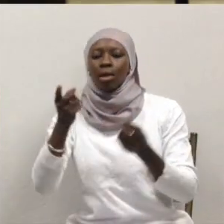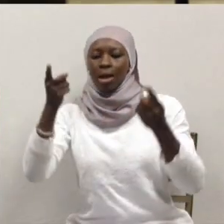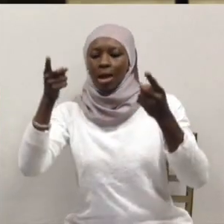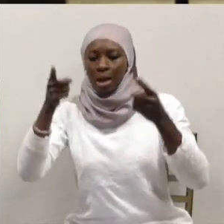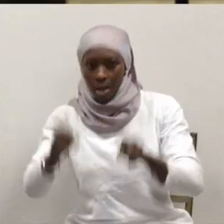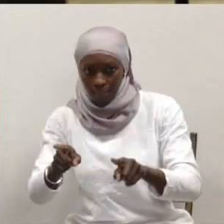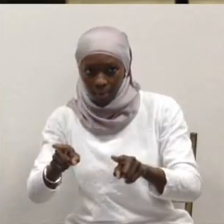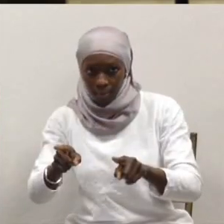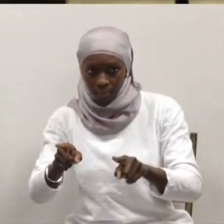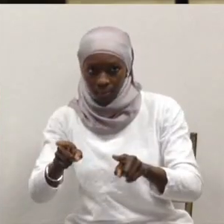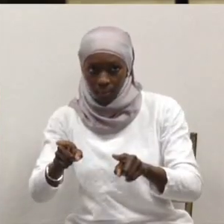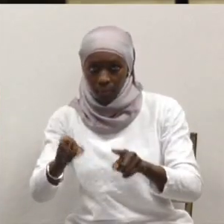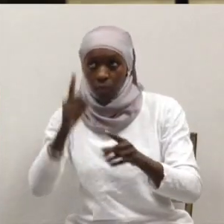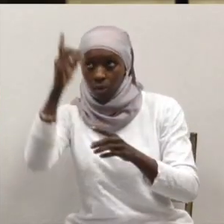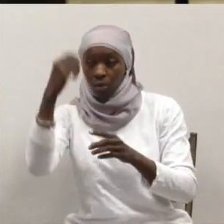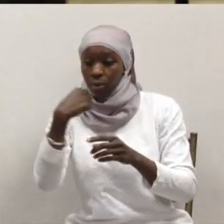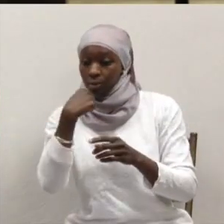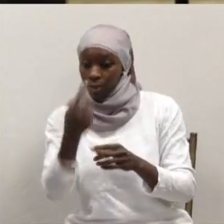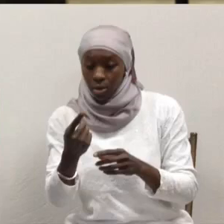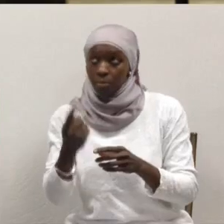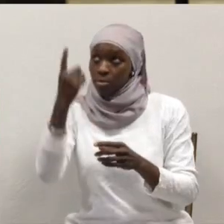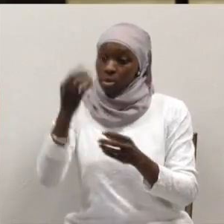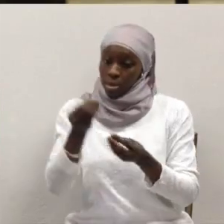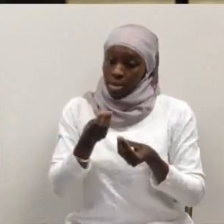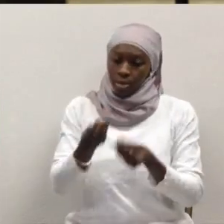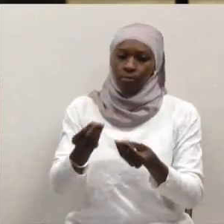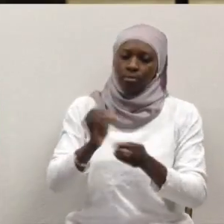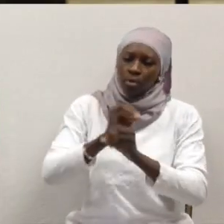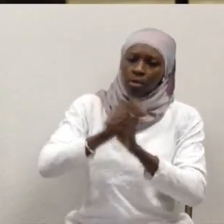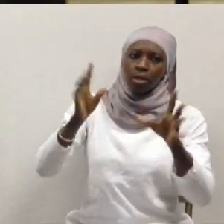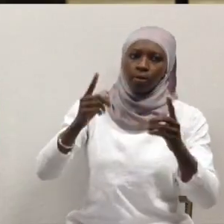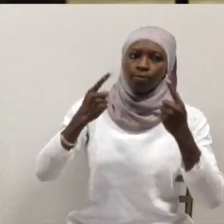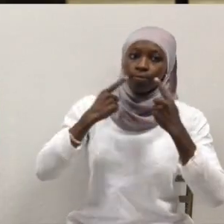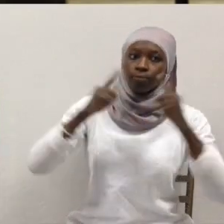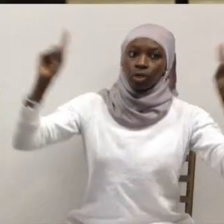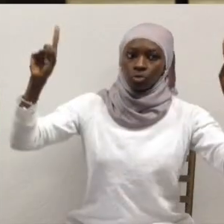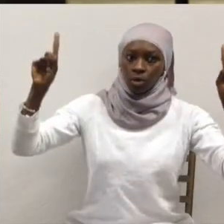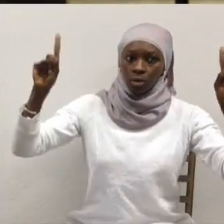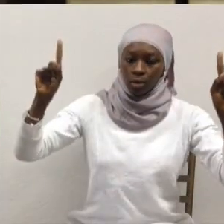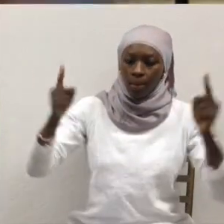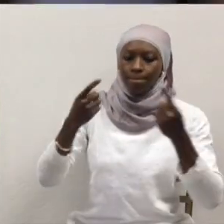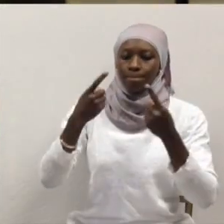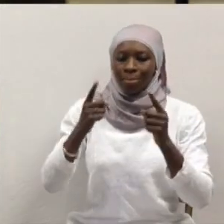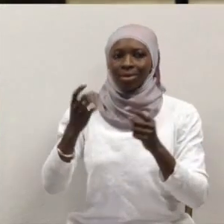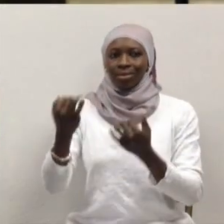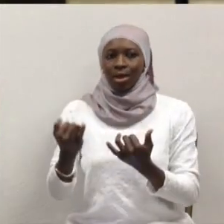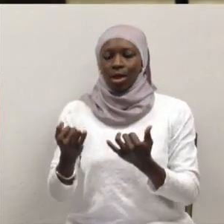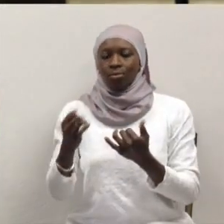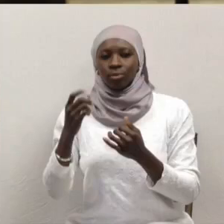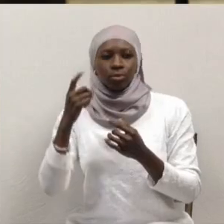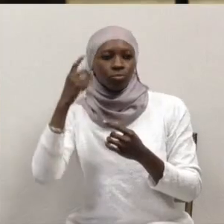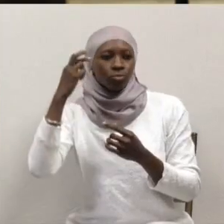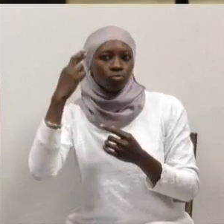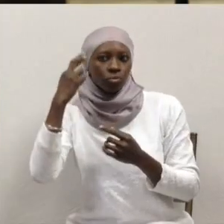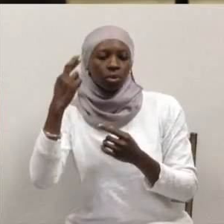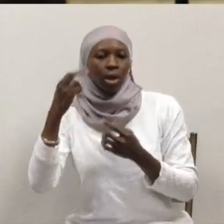vision, لَقَدْ صَدَقَ اللَّهُ رَسُولَهُ الرُّؤْيَا بِالْحَقِّ. Allah has realized